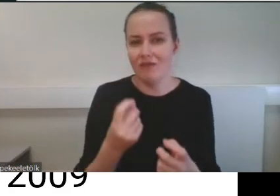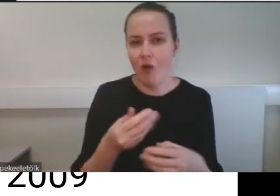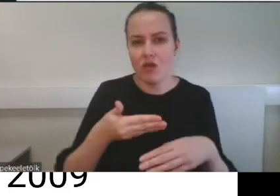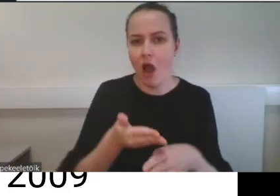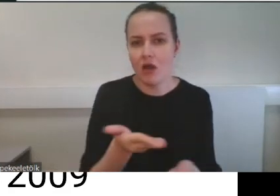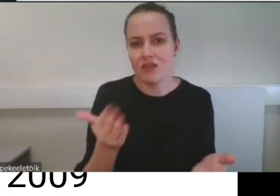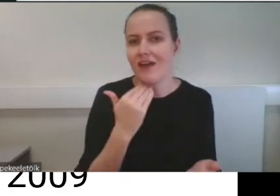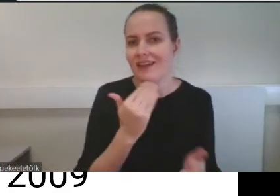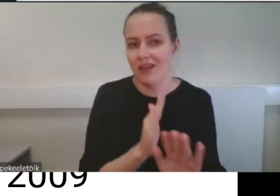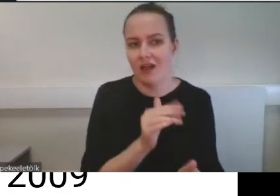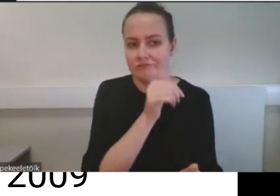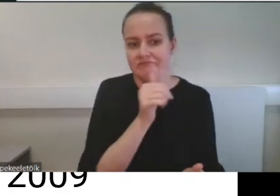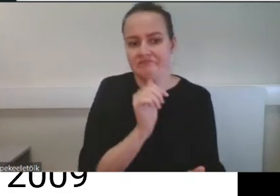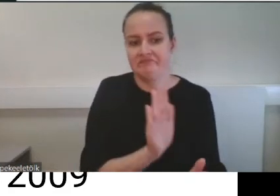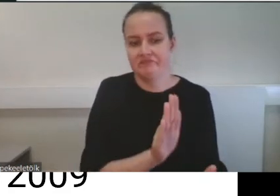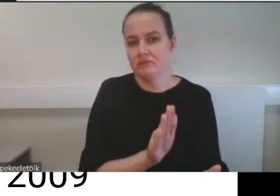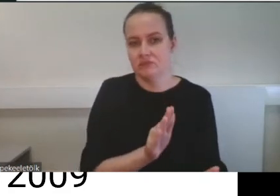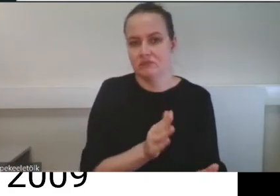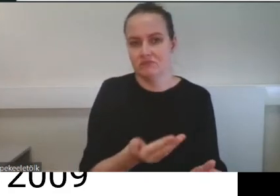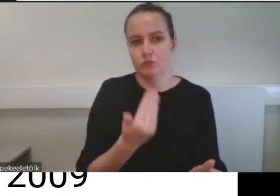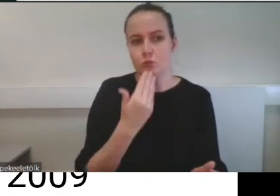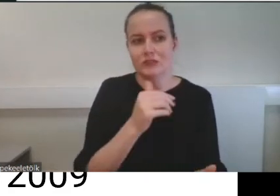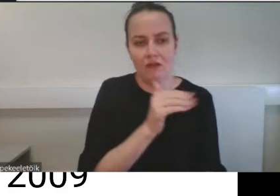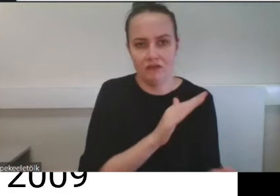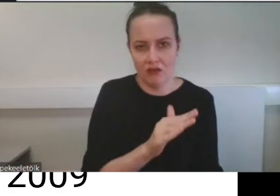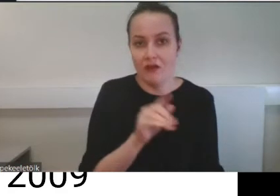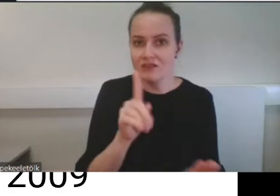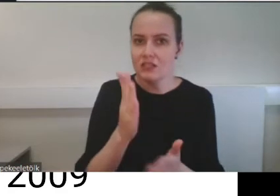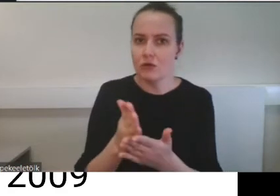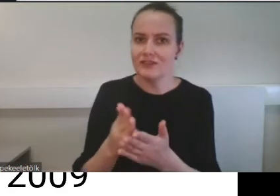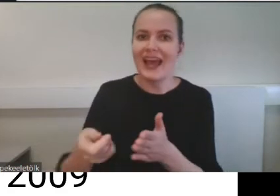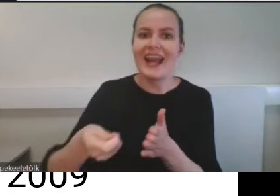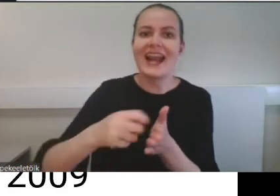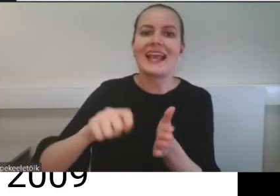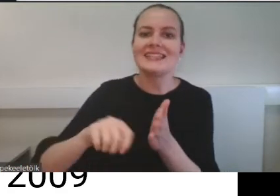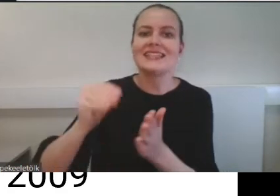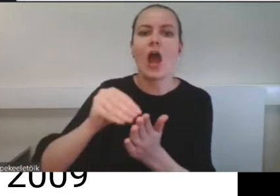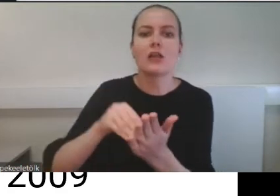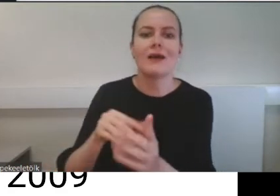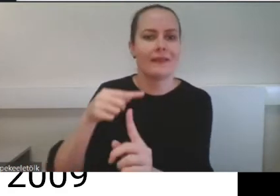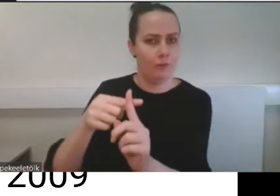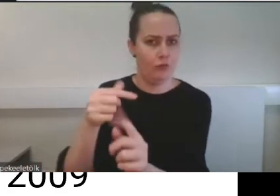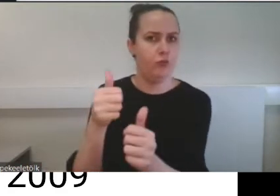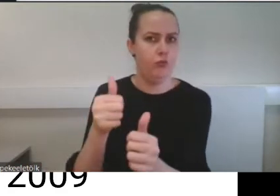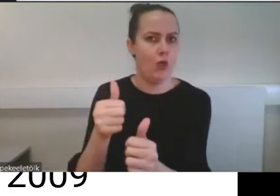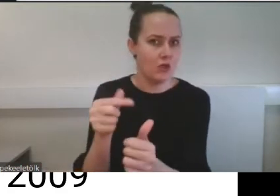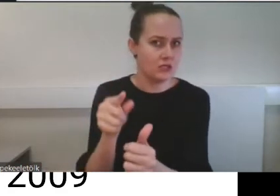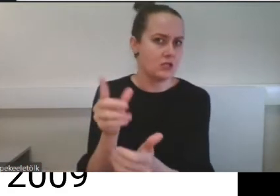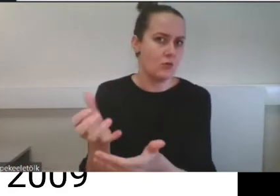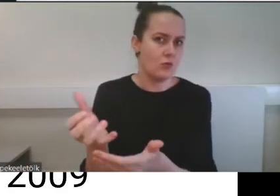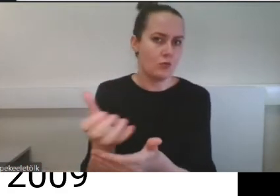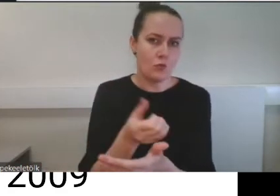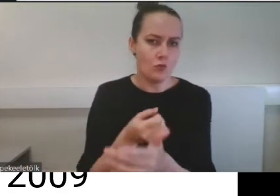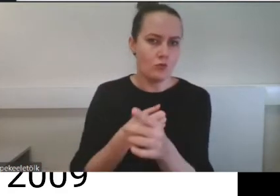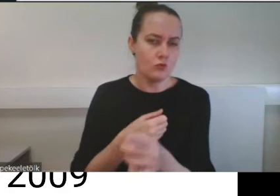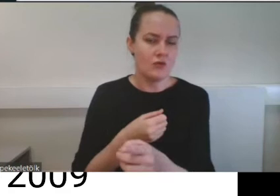sellise, seal küsitleti 55 inimest mälu järgi ja see on üks nagu selline vastus ka, et kui